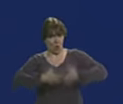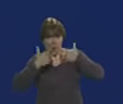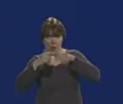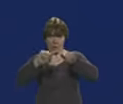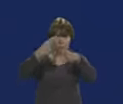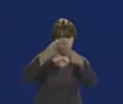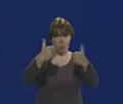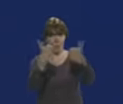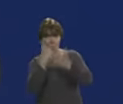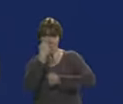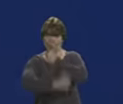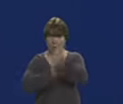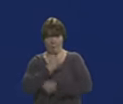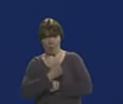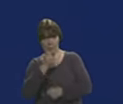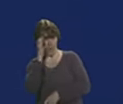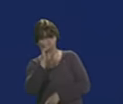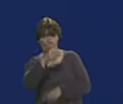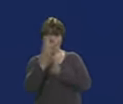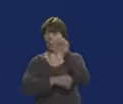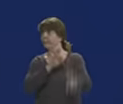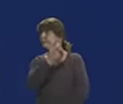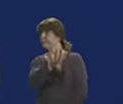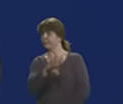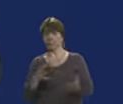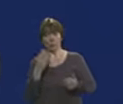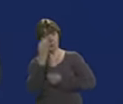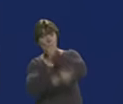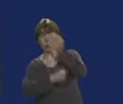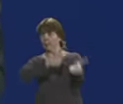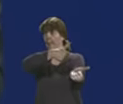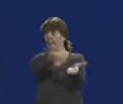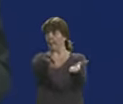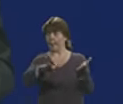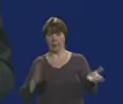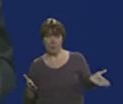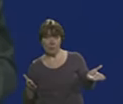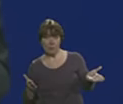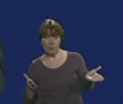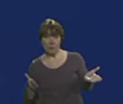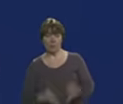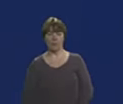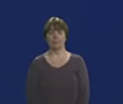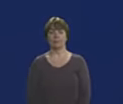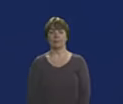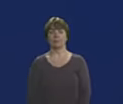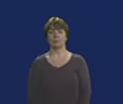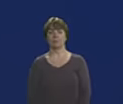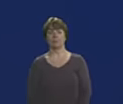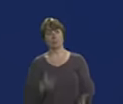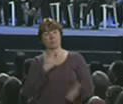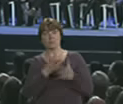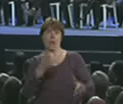demande? Doit-on les nier? Doit-on les sortir du code électoral? En tout